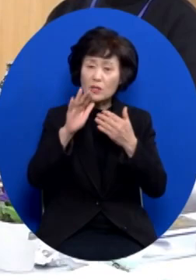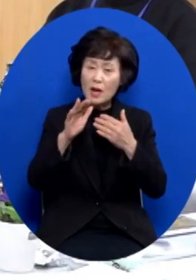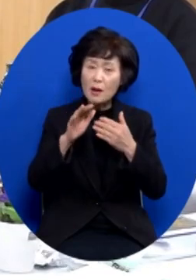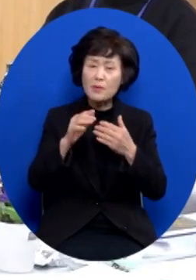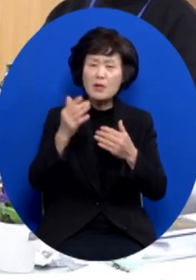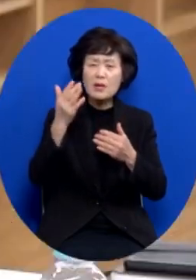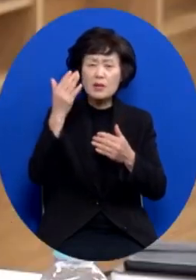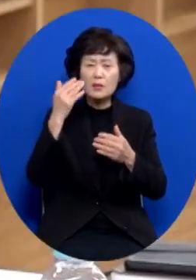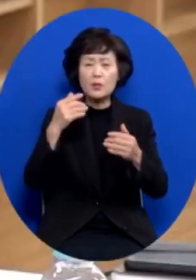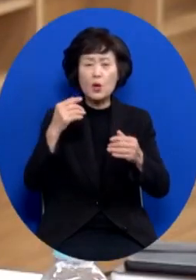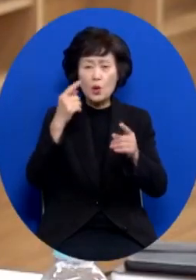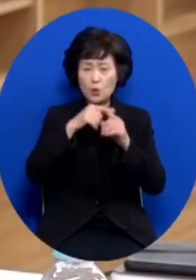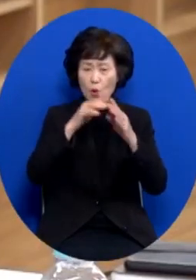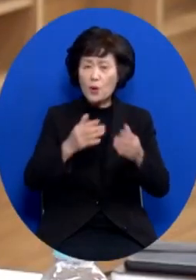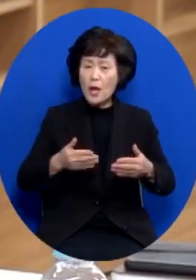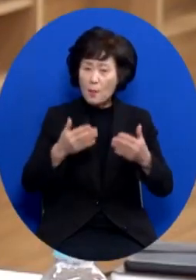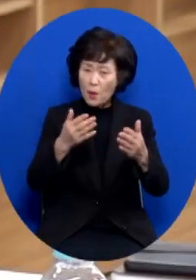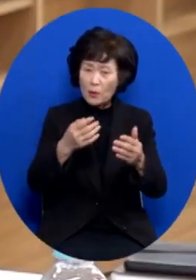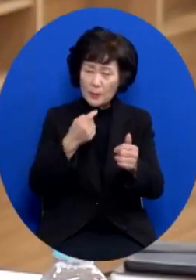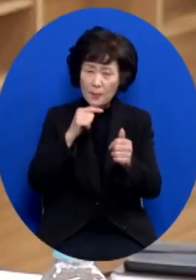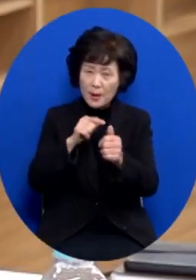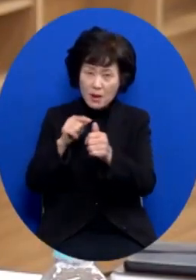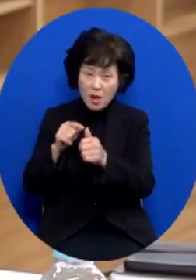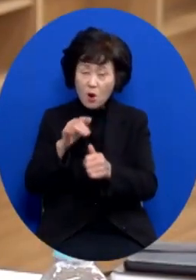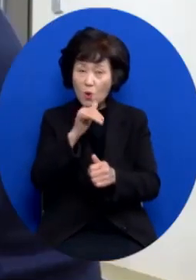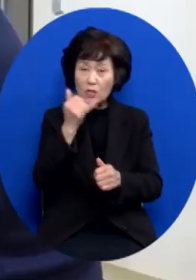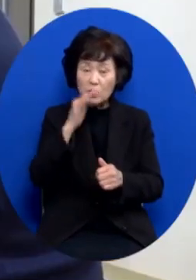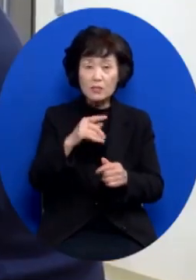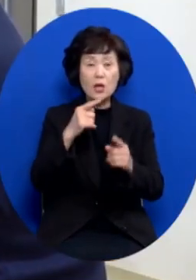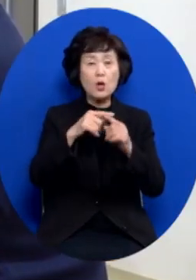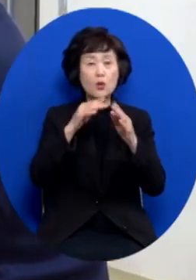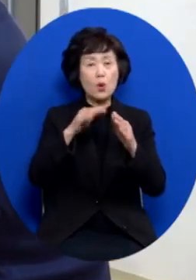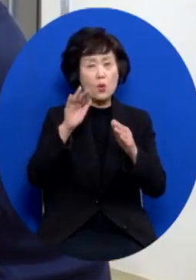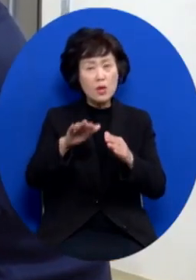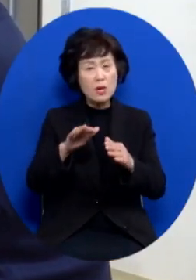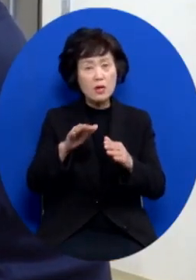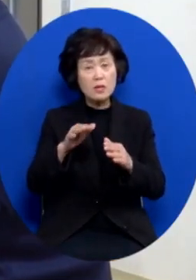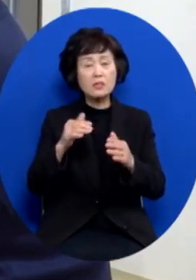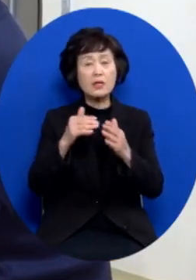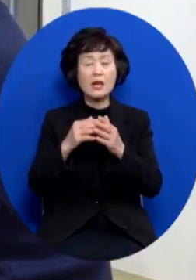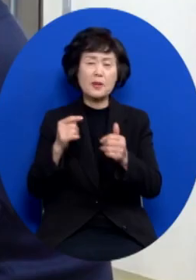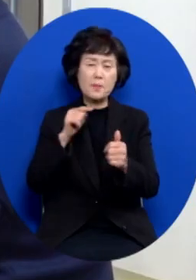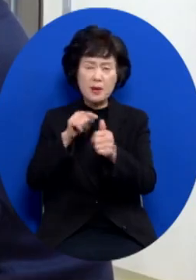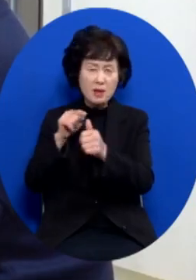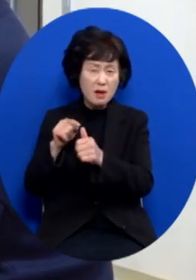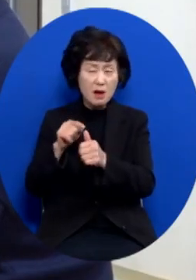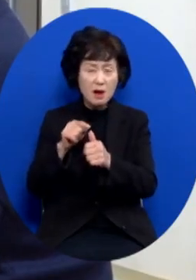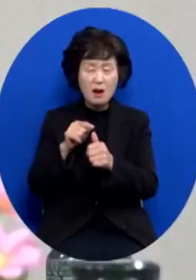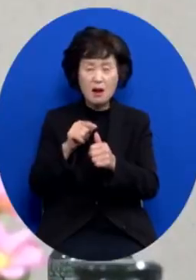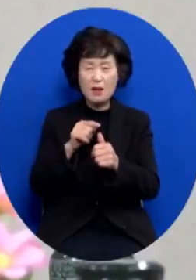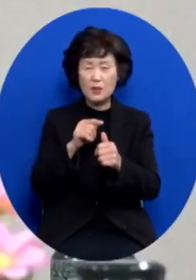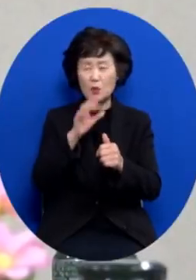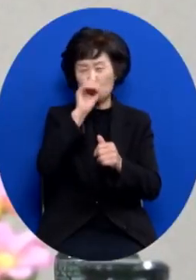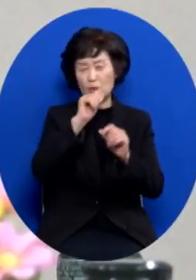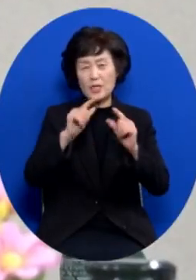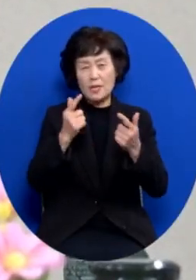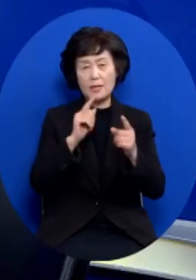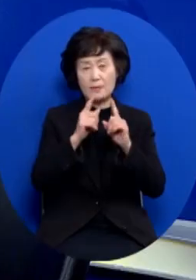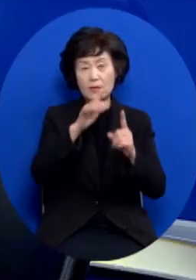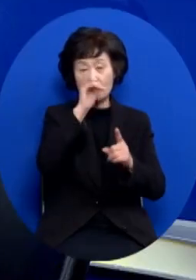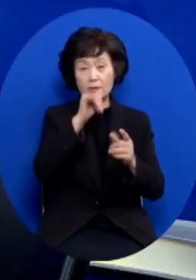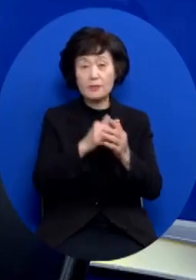당연하게 받아들여졌지만 교회에서까지 봉사를 강요당하고 당연시 여기는 것에 대해서는 좀 개선이 필요하다 이런 의견이 나왔습니다